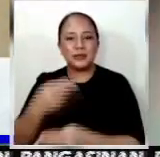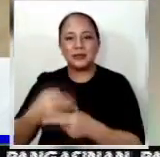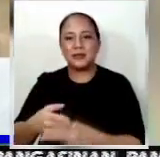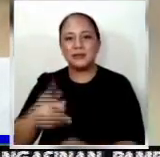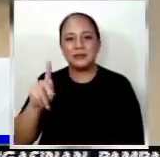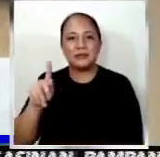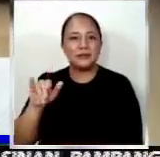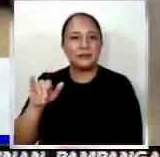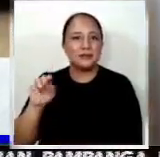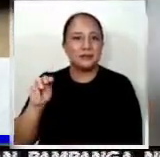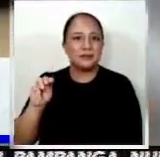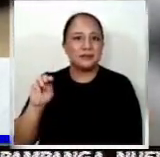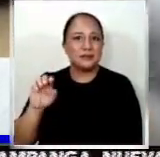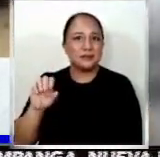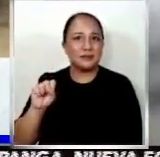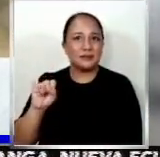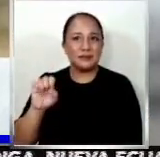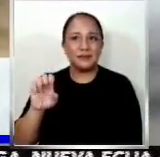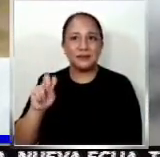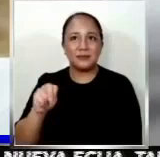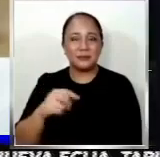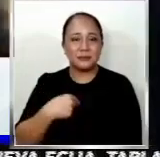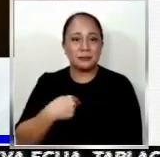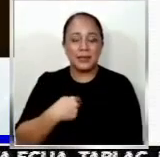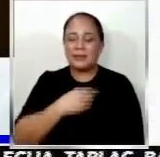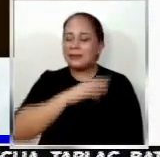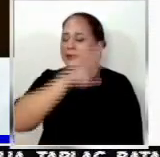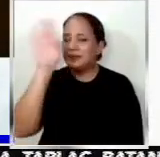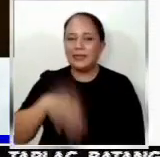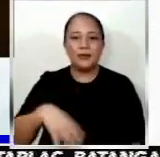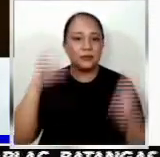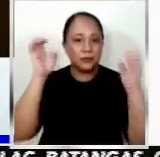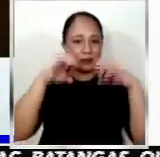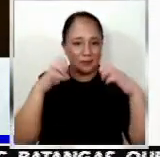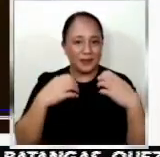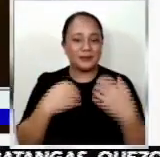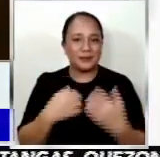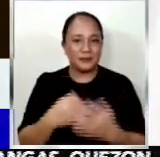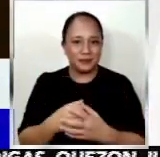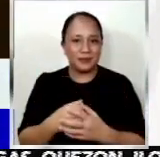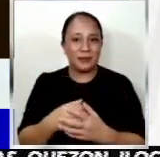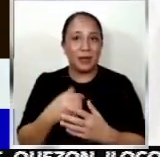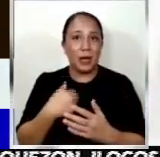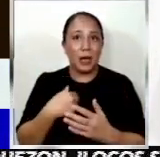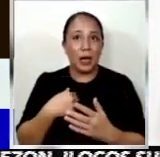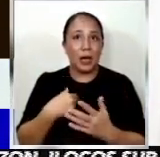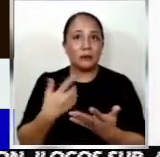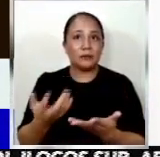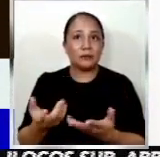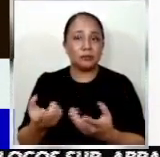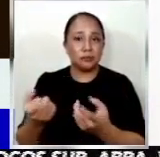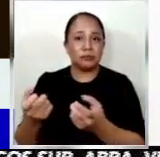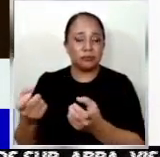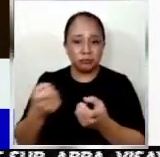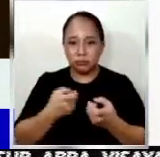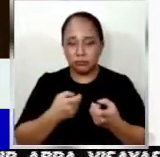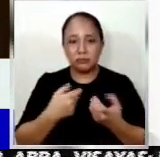ko akalain na ako yun mayroong isang materialis na regalo ng anak ko na